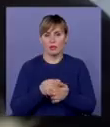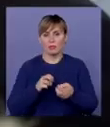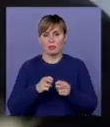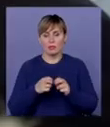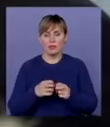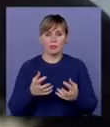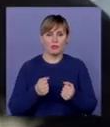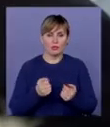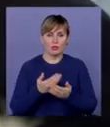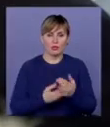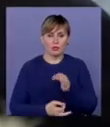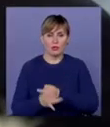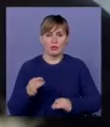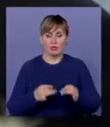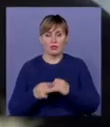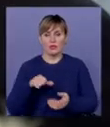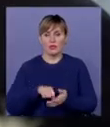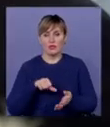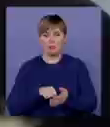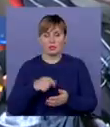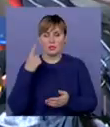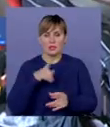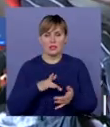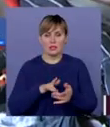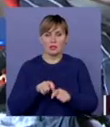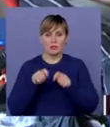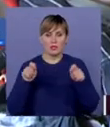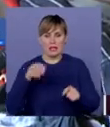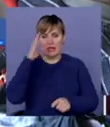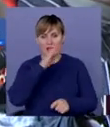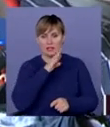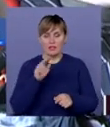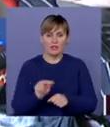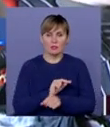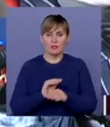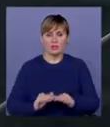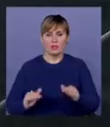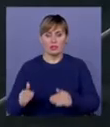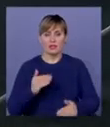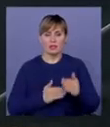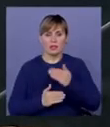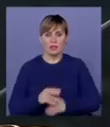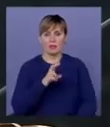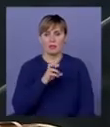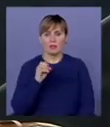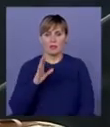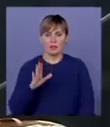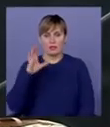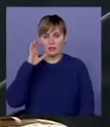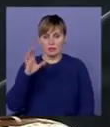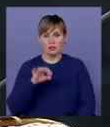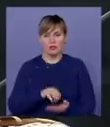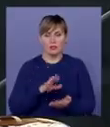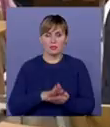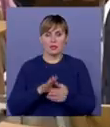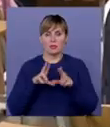получить консультацию. Выступили с инициативой о создании центра поддержки родителей, воспитывающих детей-инвалидов. Бахытжан Сагынтаев выслушал, записал и